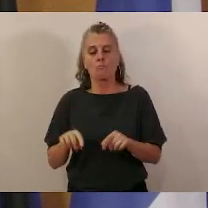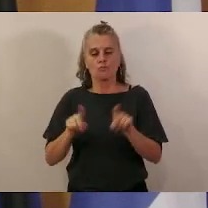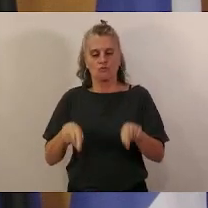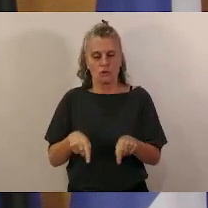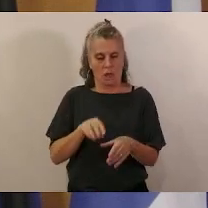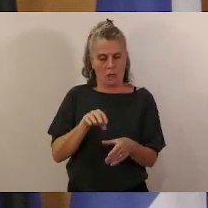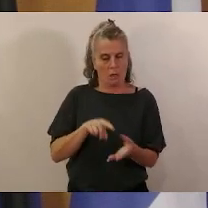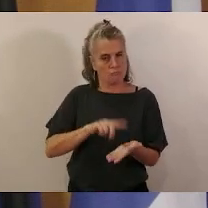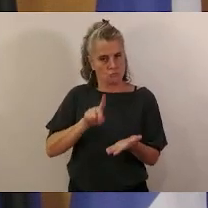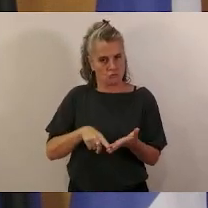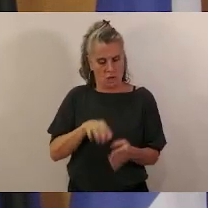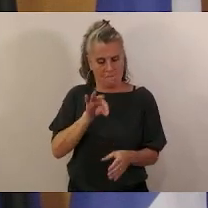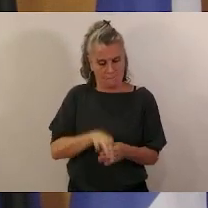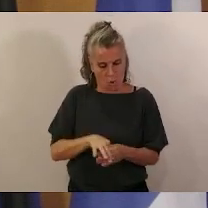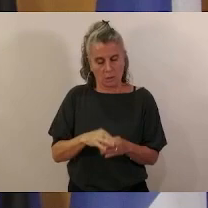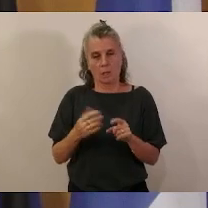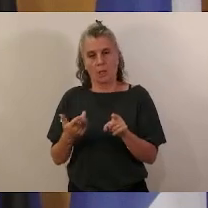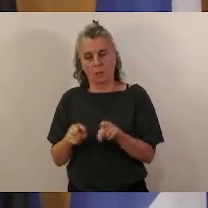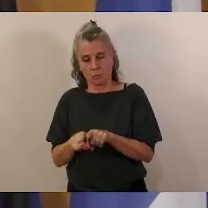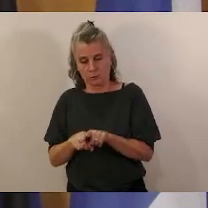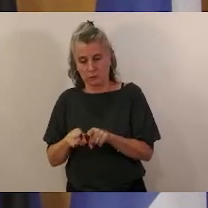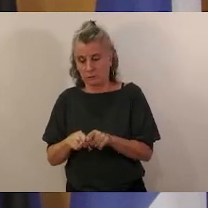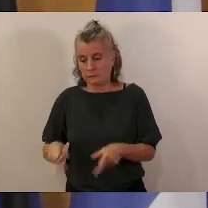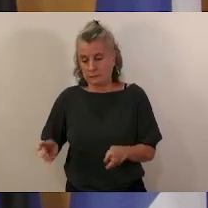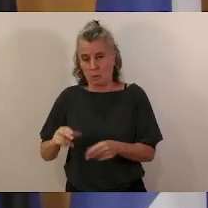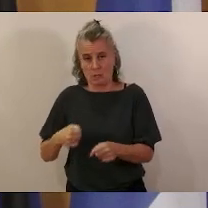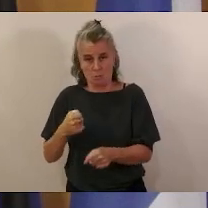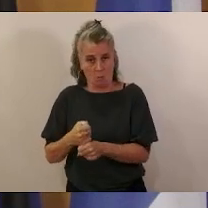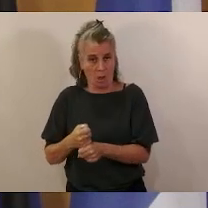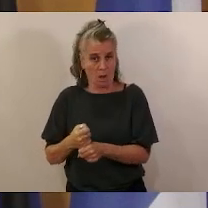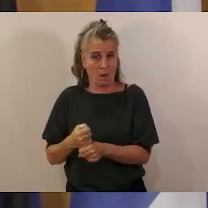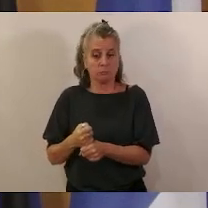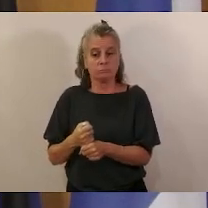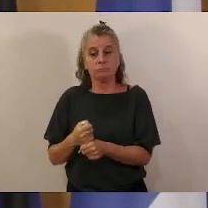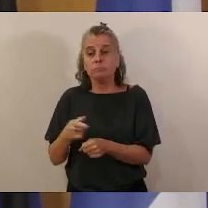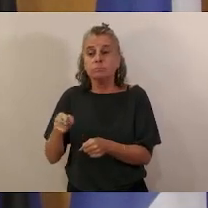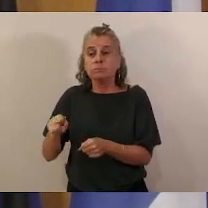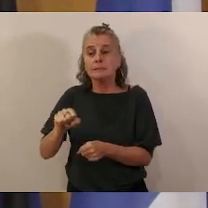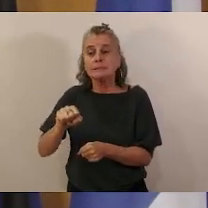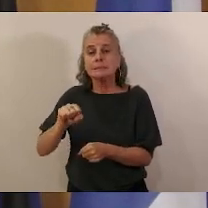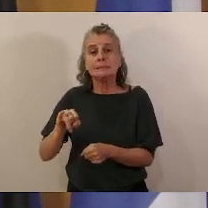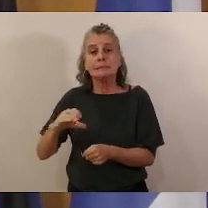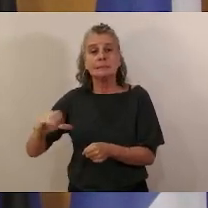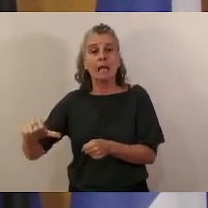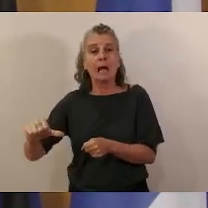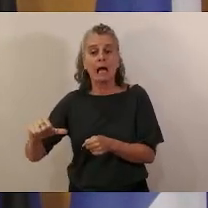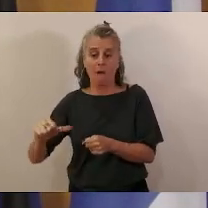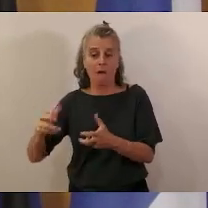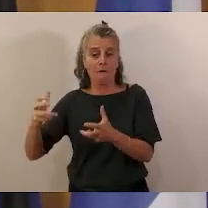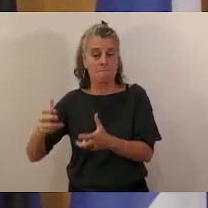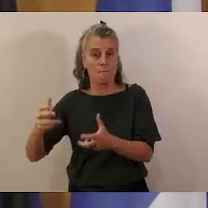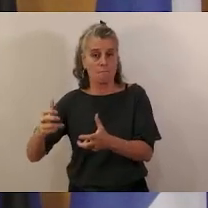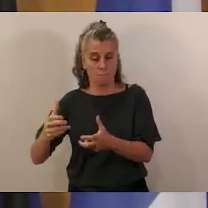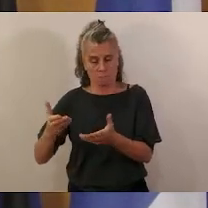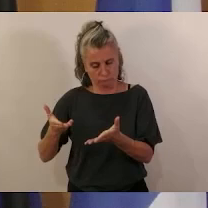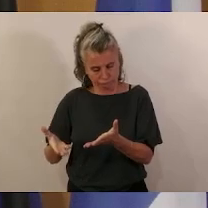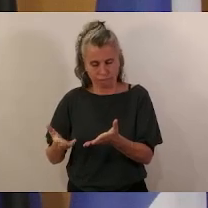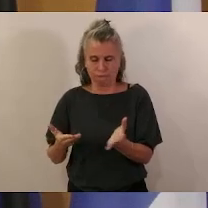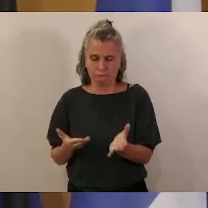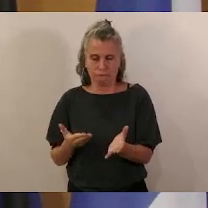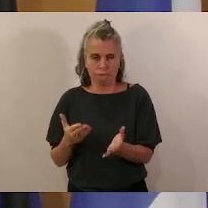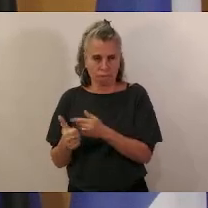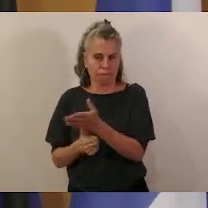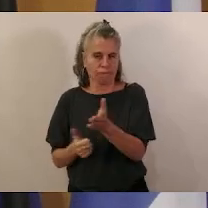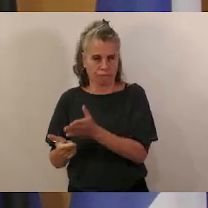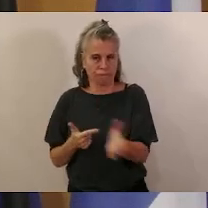et séance annuelle sur les vœux du 6K. Donc vous pouvez déjà noter cette date, le 28